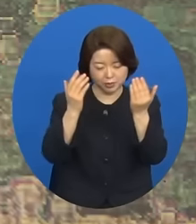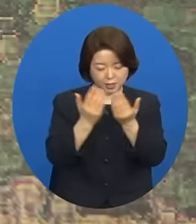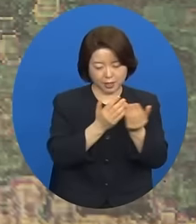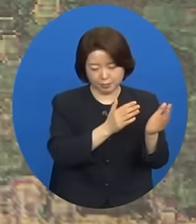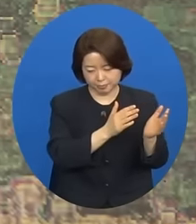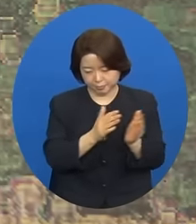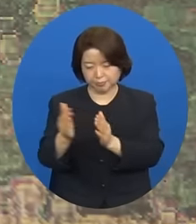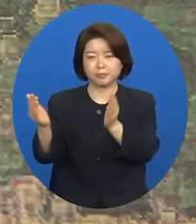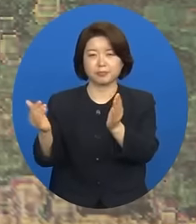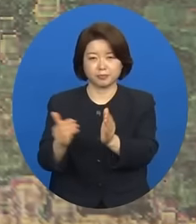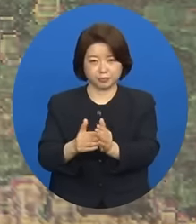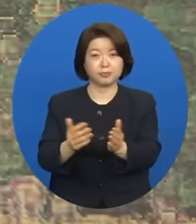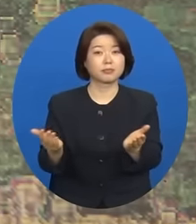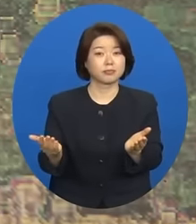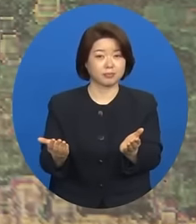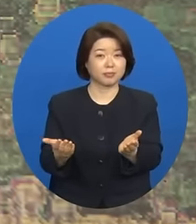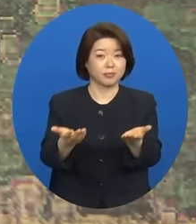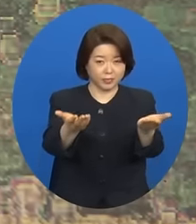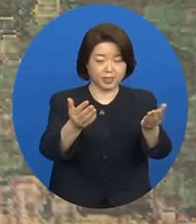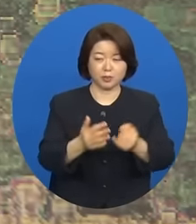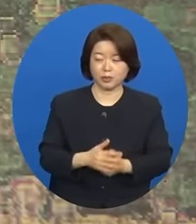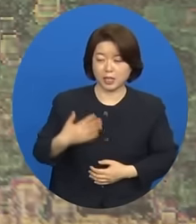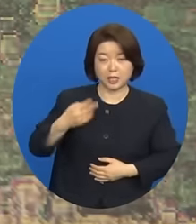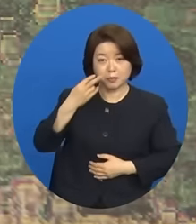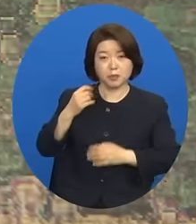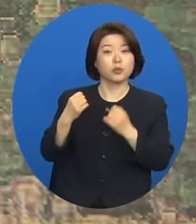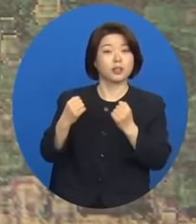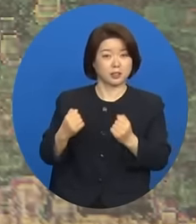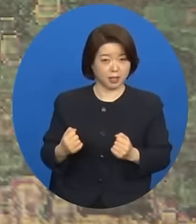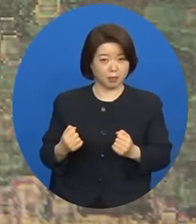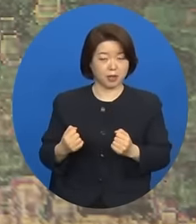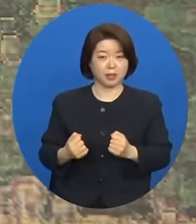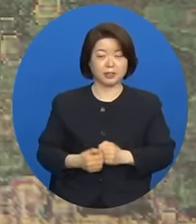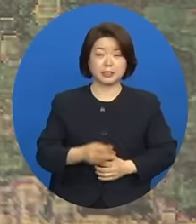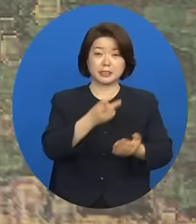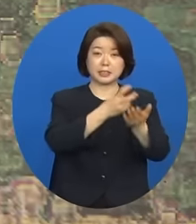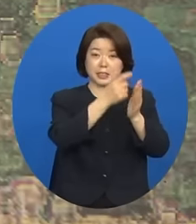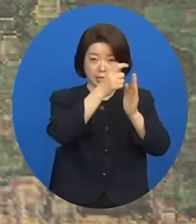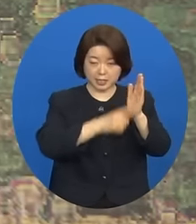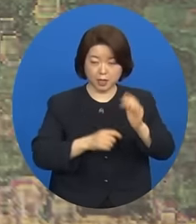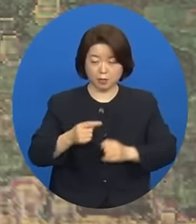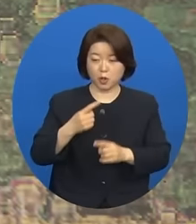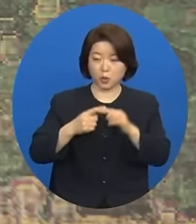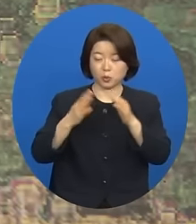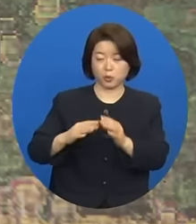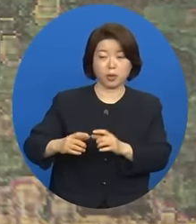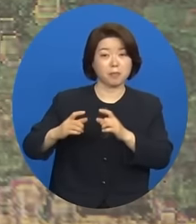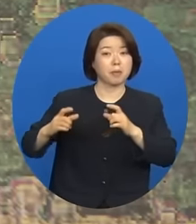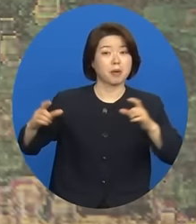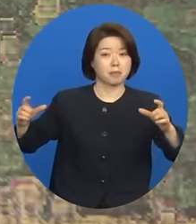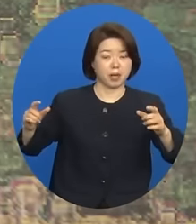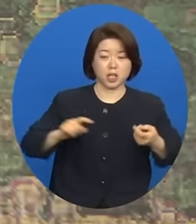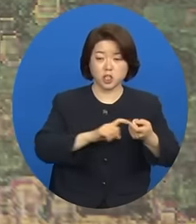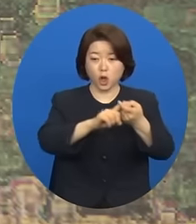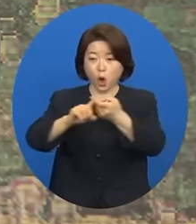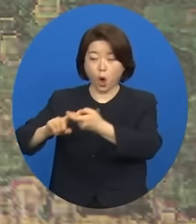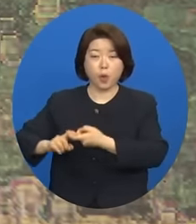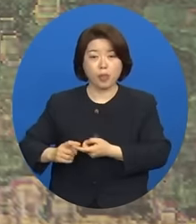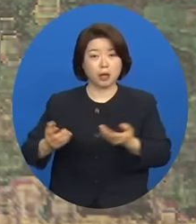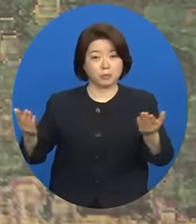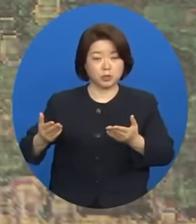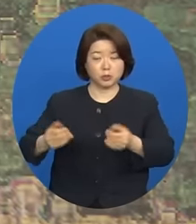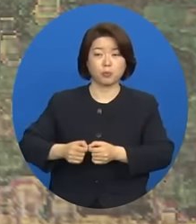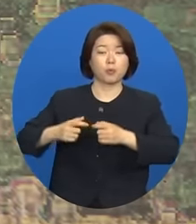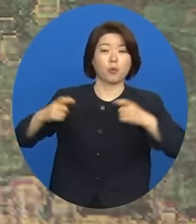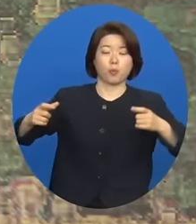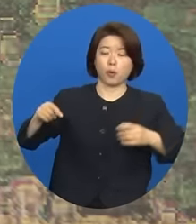거예요. 아, 이제 미국에 남아서 연합감리교회 맡겨준 사역이 점점 커지고 있었어요. 연합 사역도 커지고. 아, 여기에